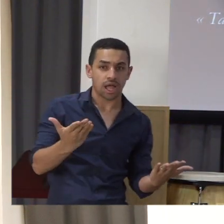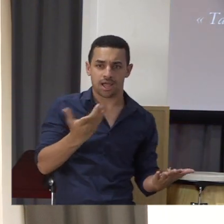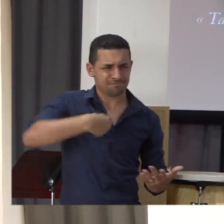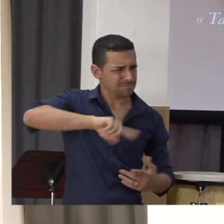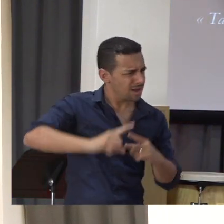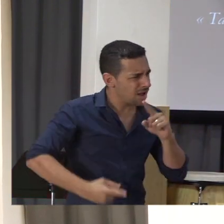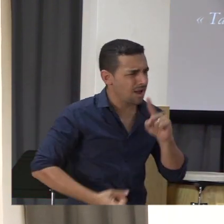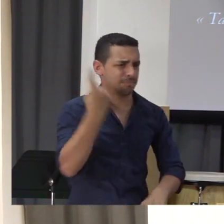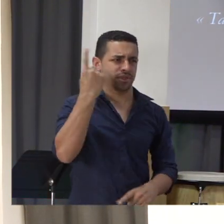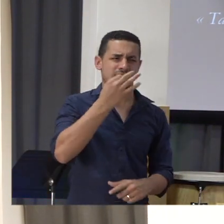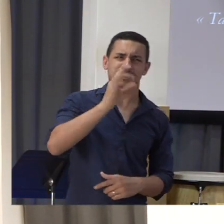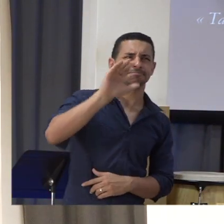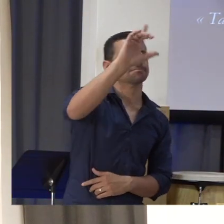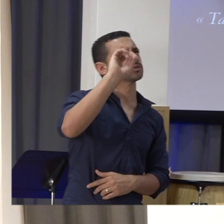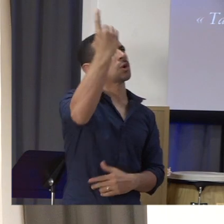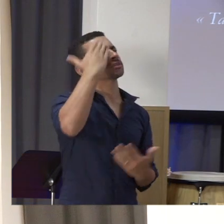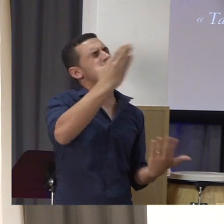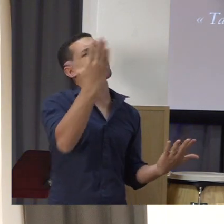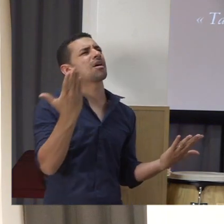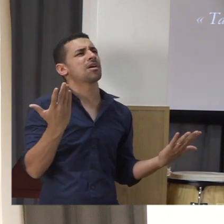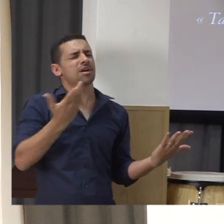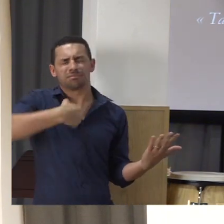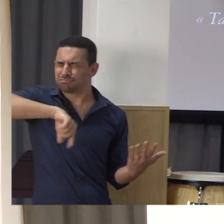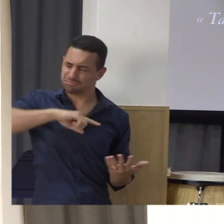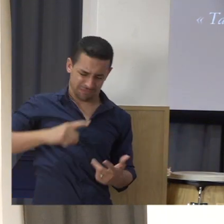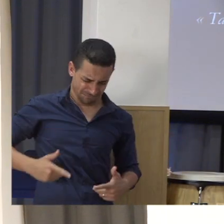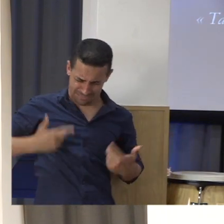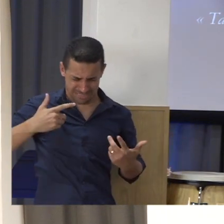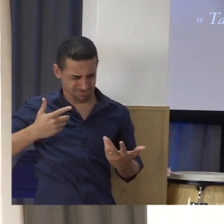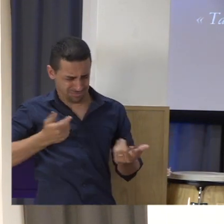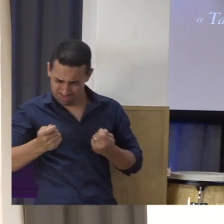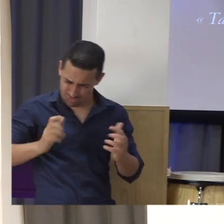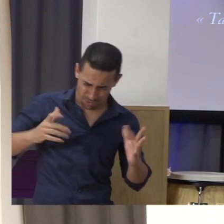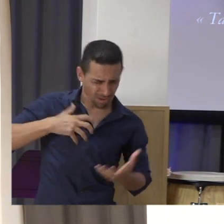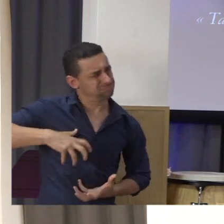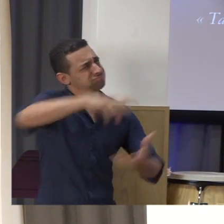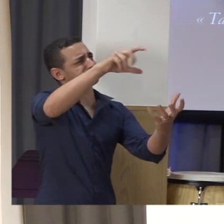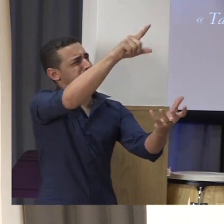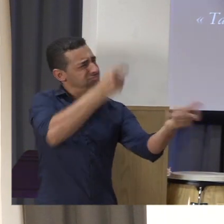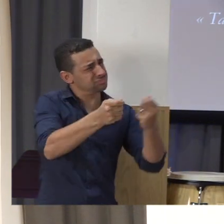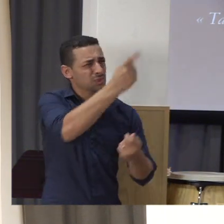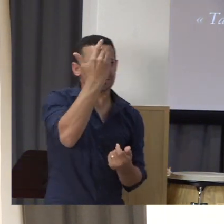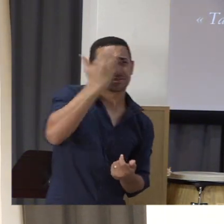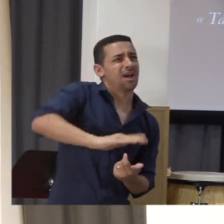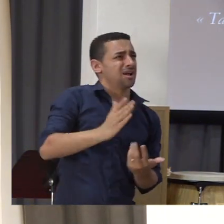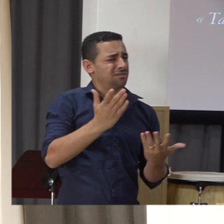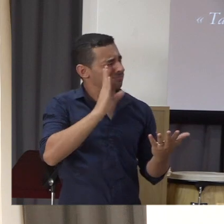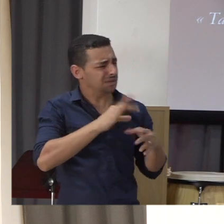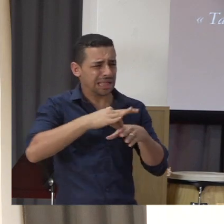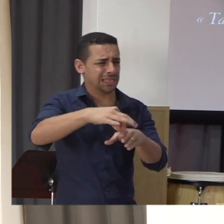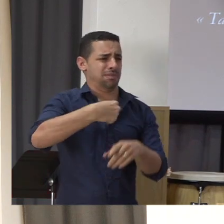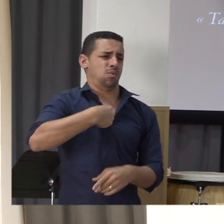est important de dire à Dieu, Seigneur, je te confie la direction de ma vie. Toi, Seigneur,